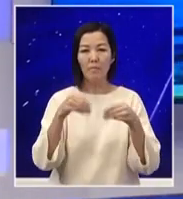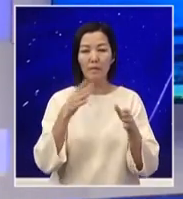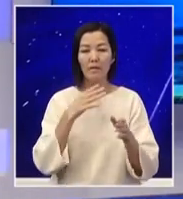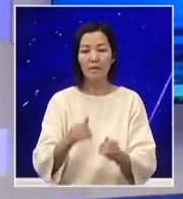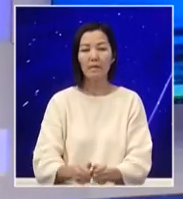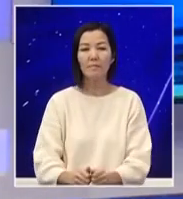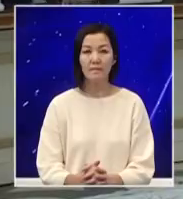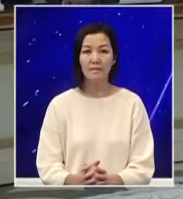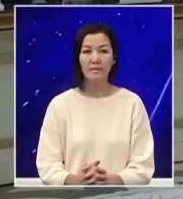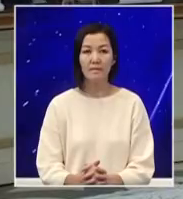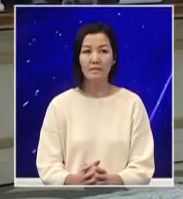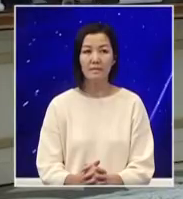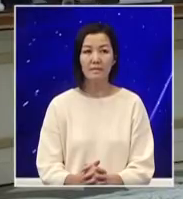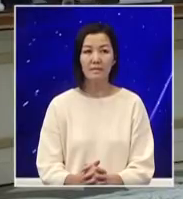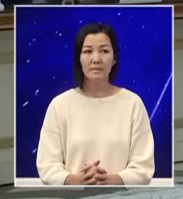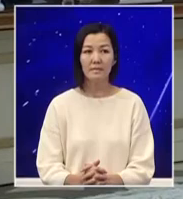марапаттады.